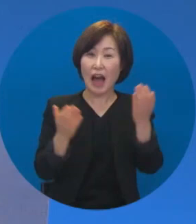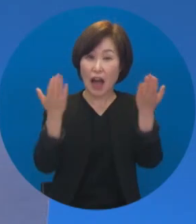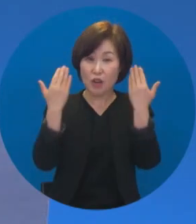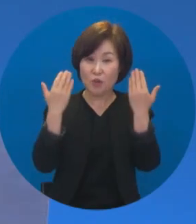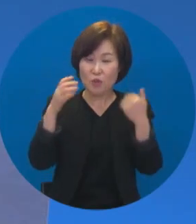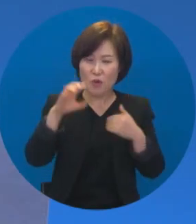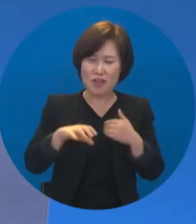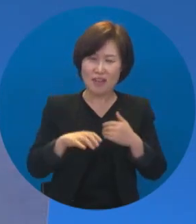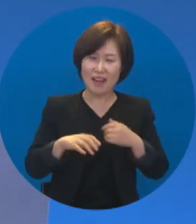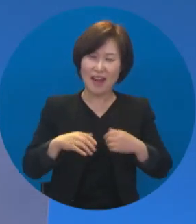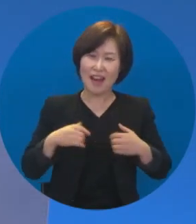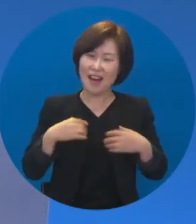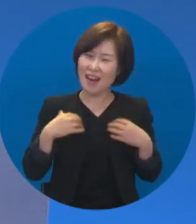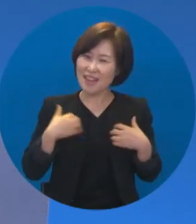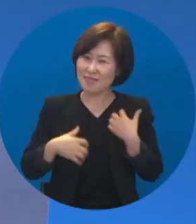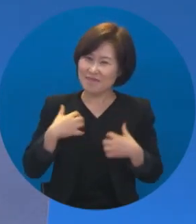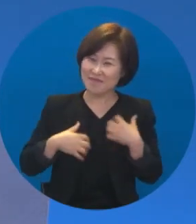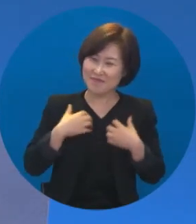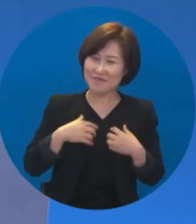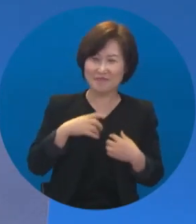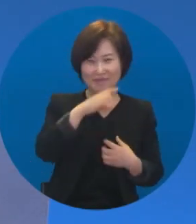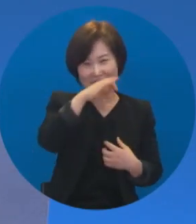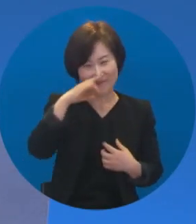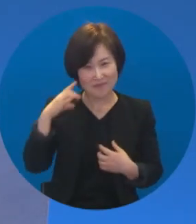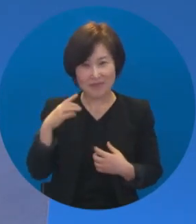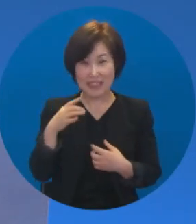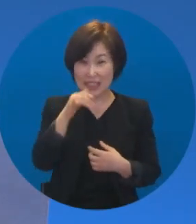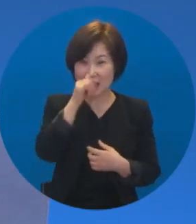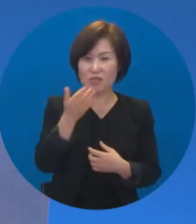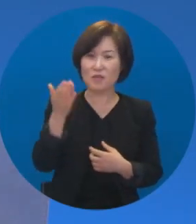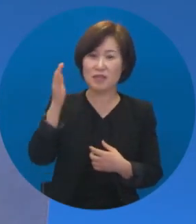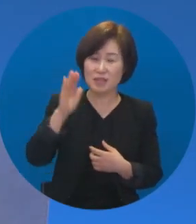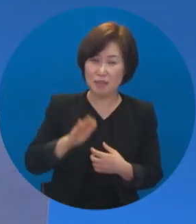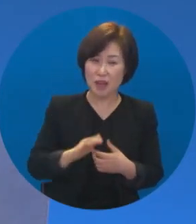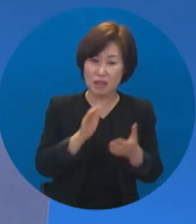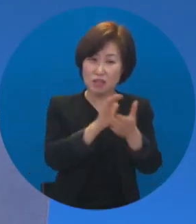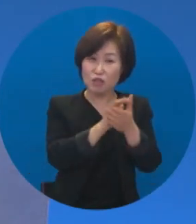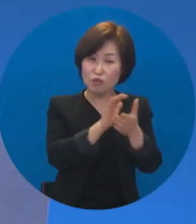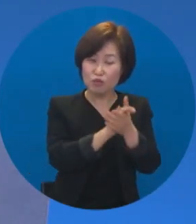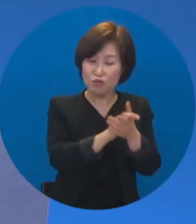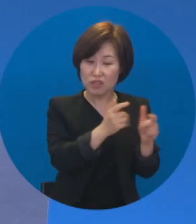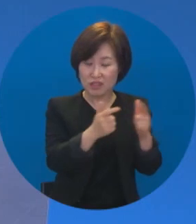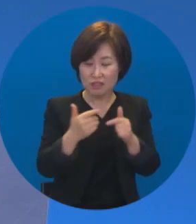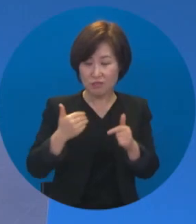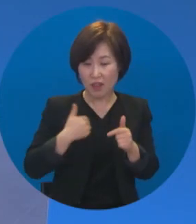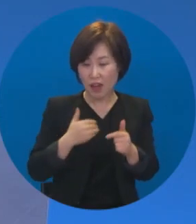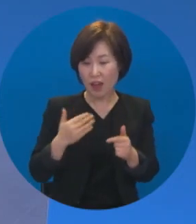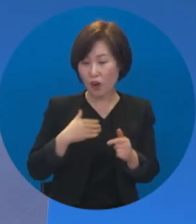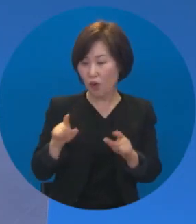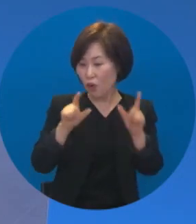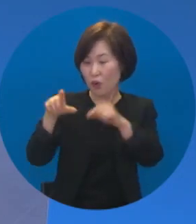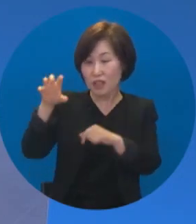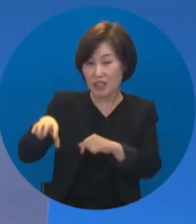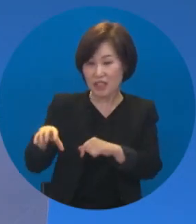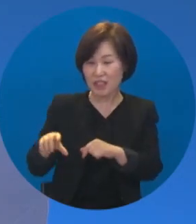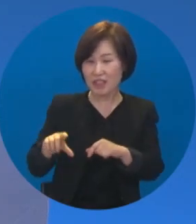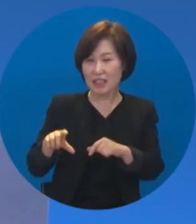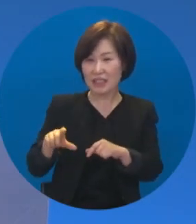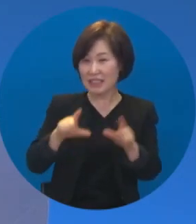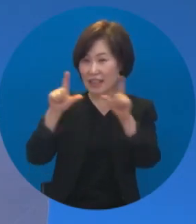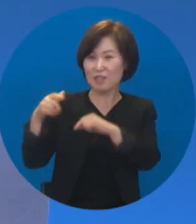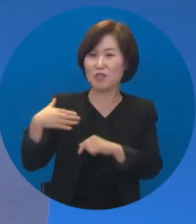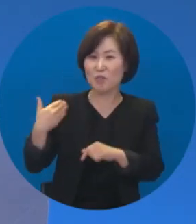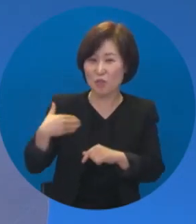신나고 즐겁고 행복하고 이런 척했지만 제 친구들은 아무도 제가 어디에 사는지 몰랐고 저의